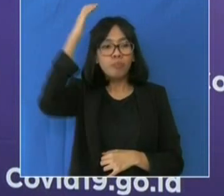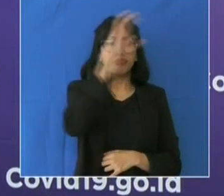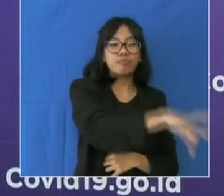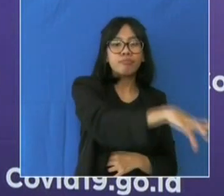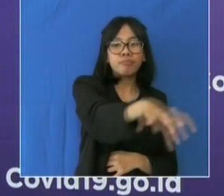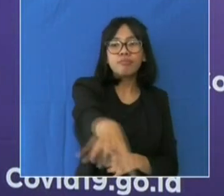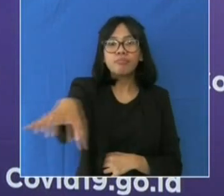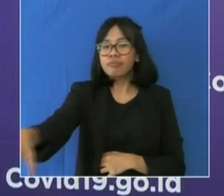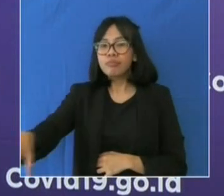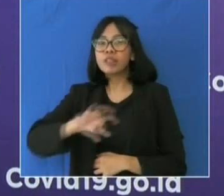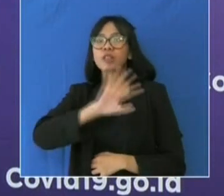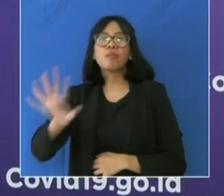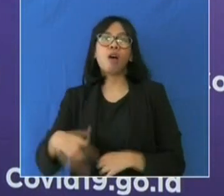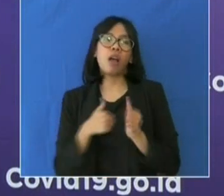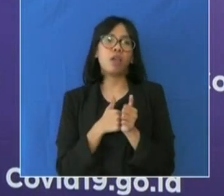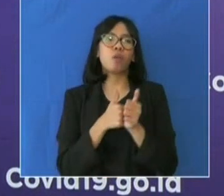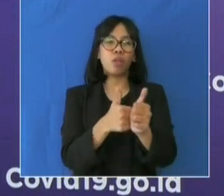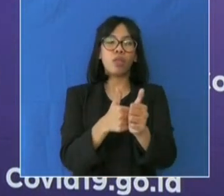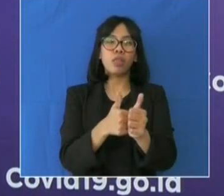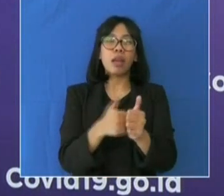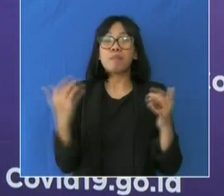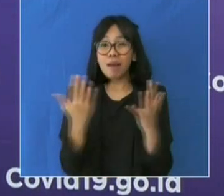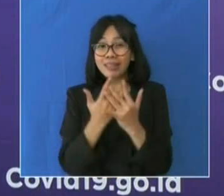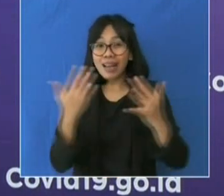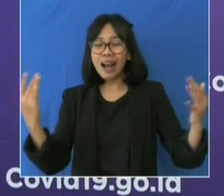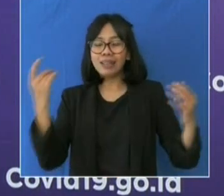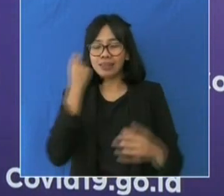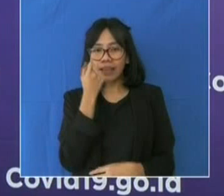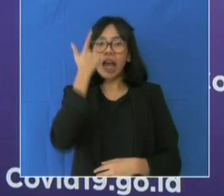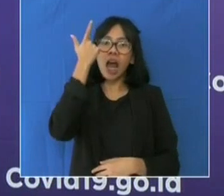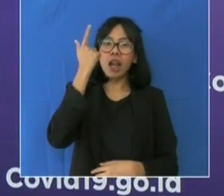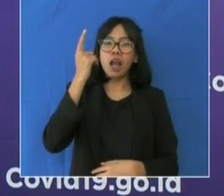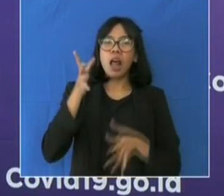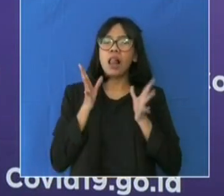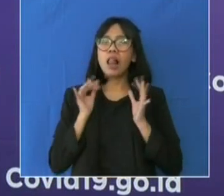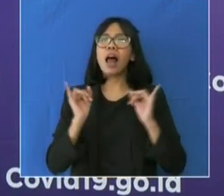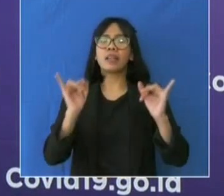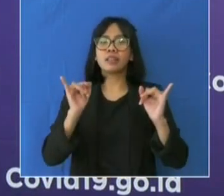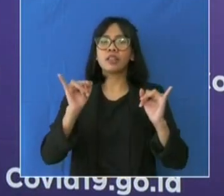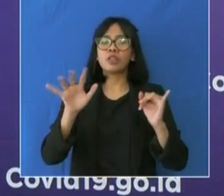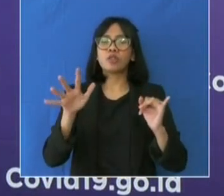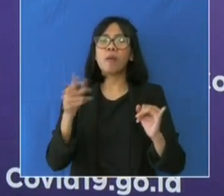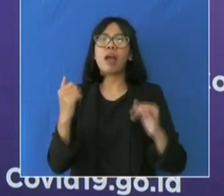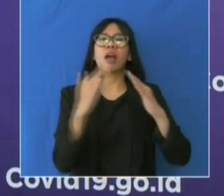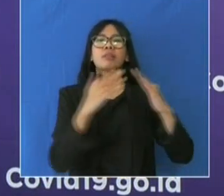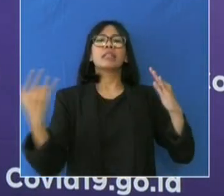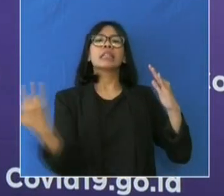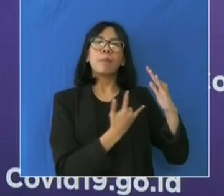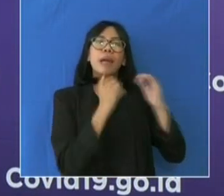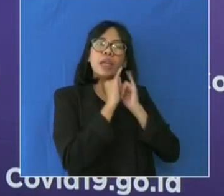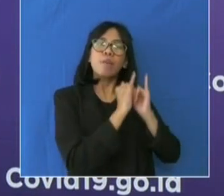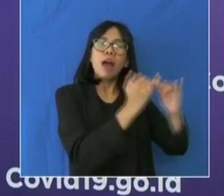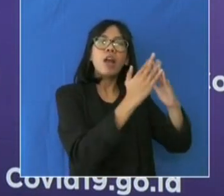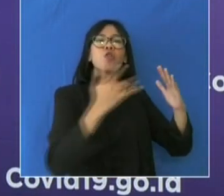yang diikuti juga dengan kesadaran dan kerelaan umat untuk tinggal di